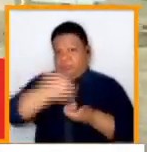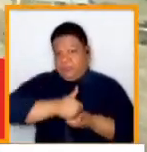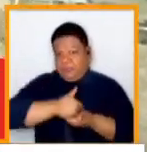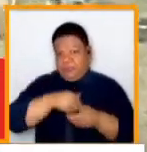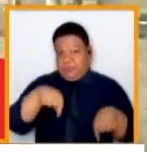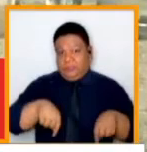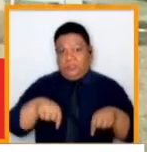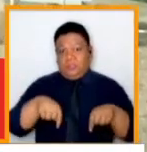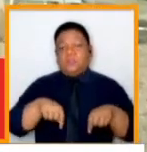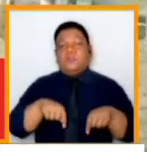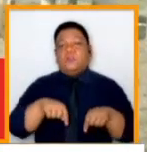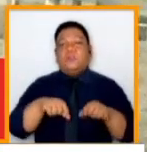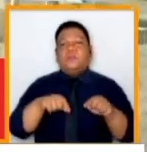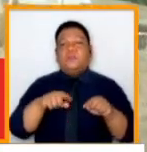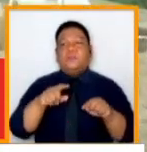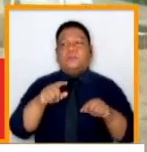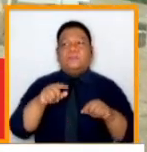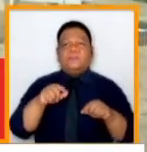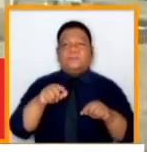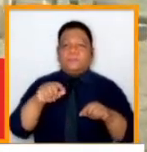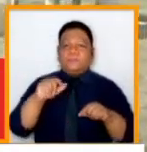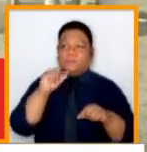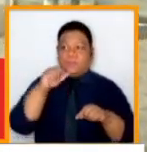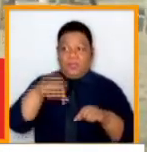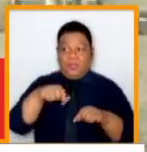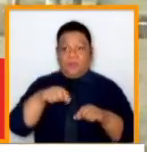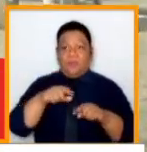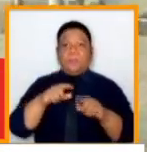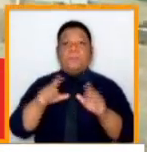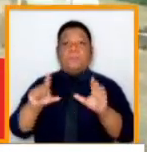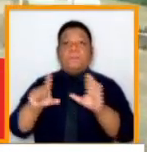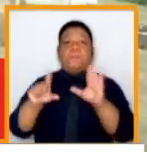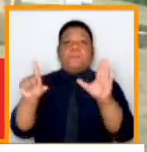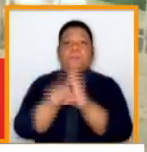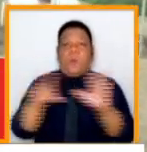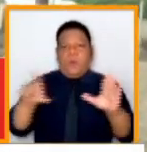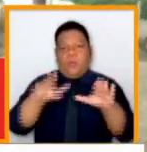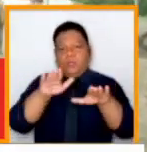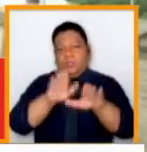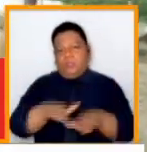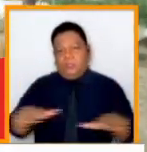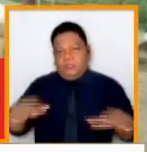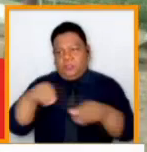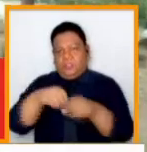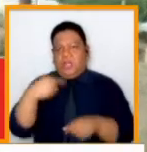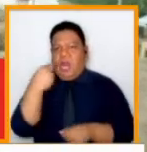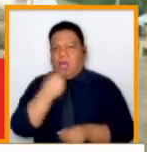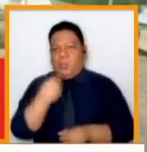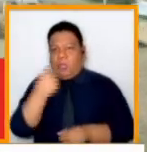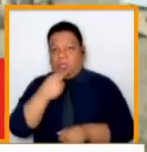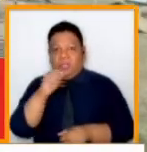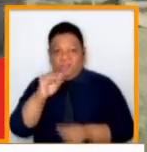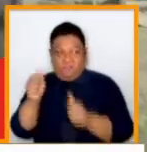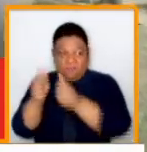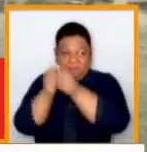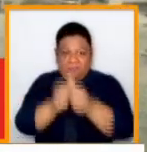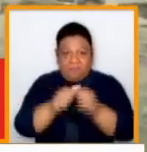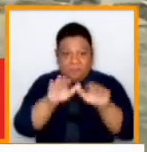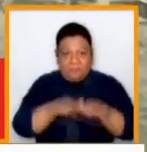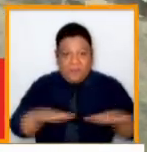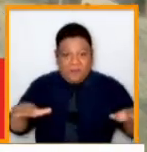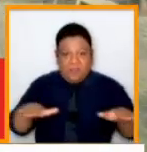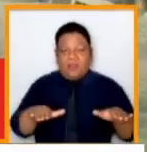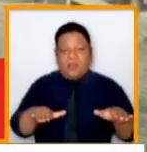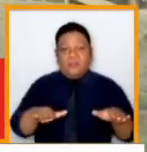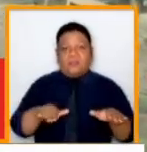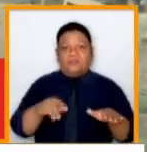dito sa mga parke, bawal din po yung mga bata sa mga restaurant. So kung magsasama pa rin kayo ng mga minor de edad sa bakasyon nyo rito